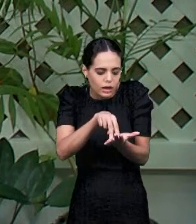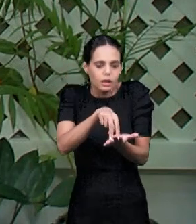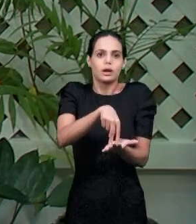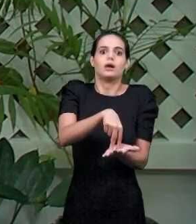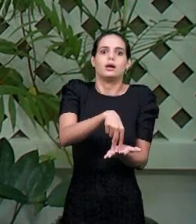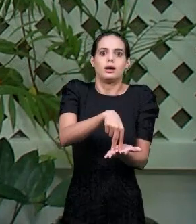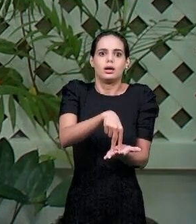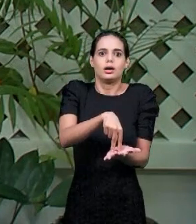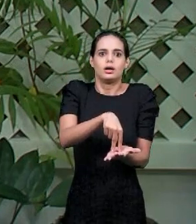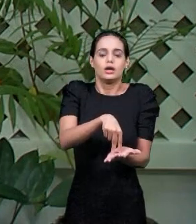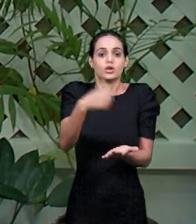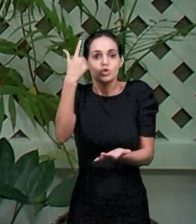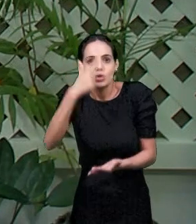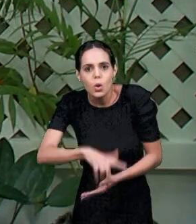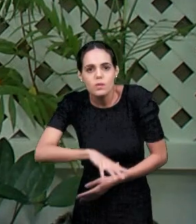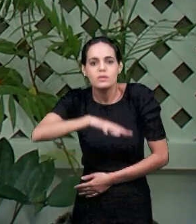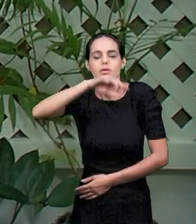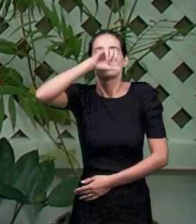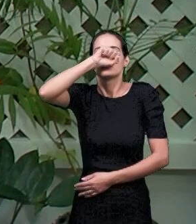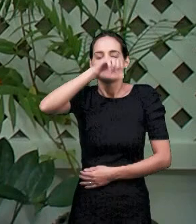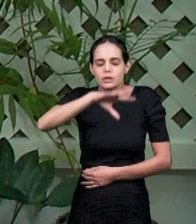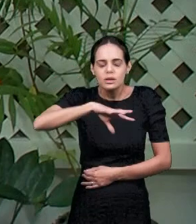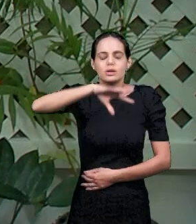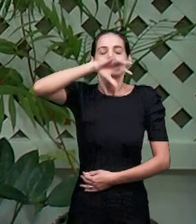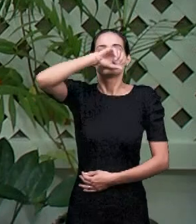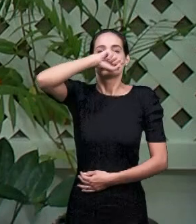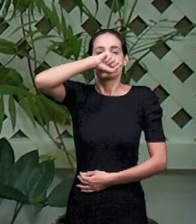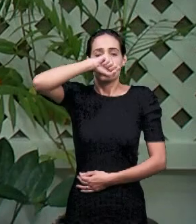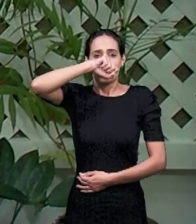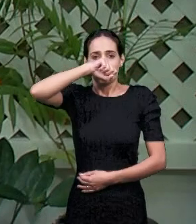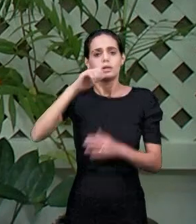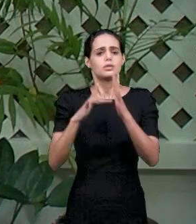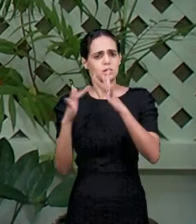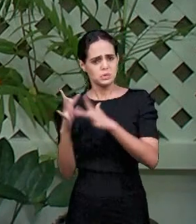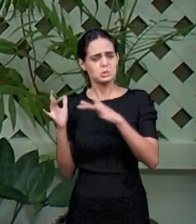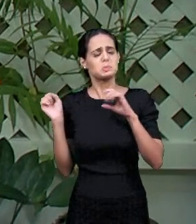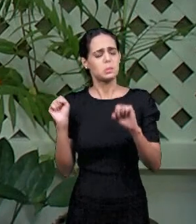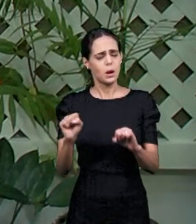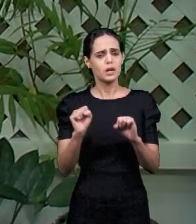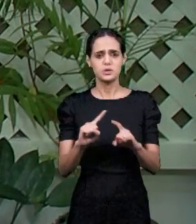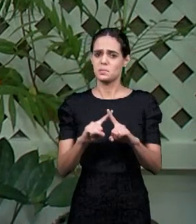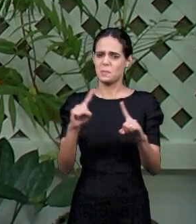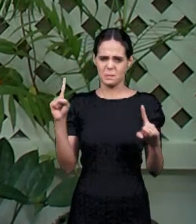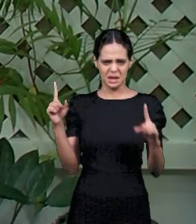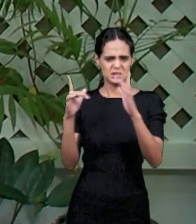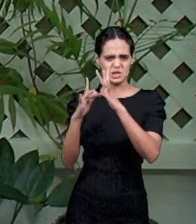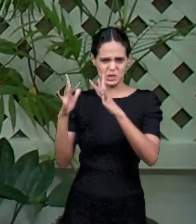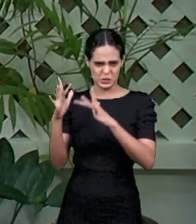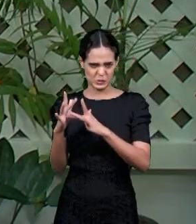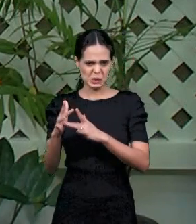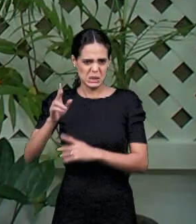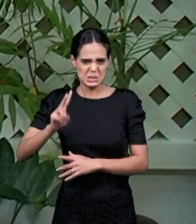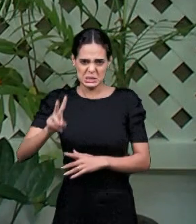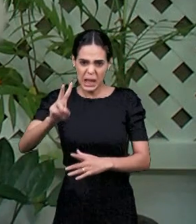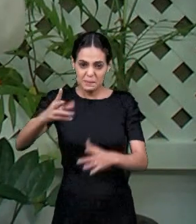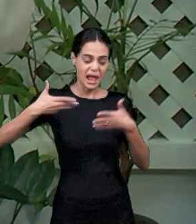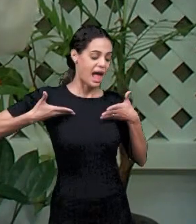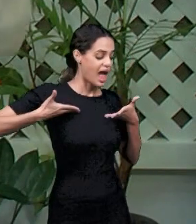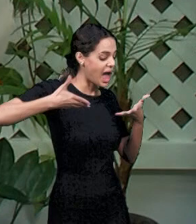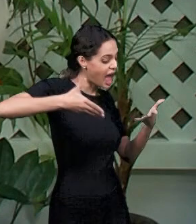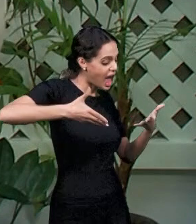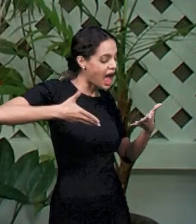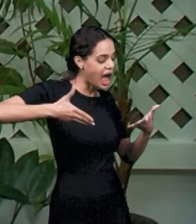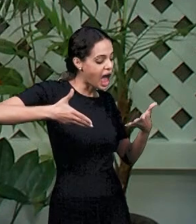faire cela. Mais le Seigneur Jésus, il n'était pas à notre disposition pour faire tout ce que nous voulons. Il a des signes, il